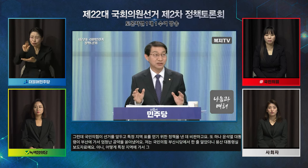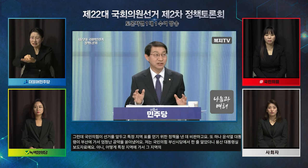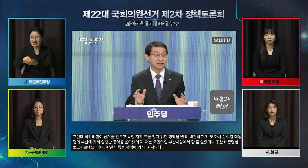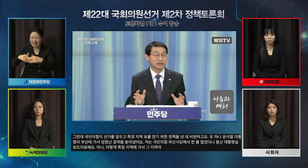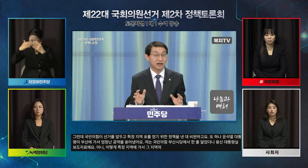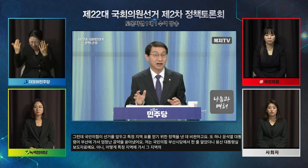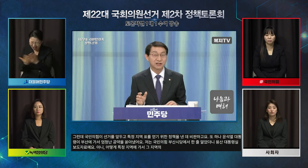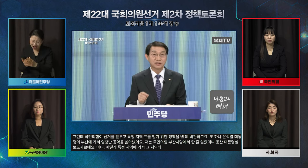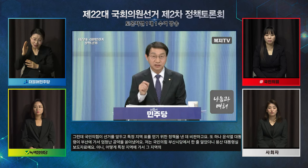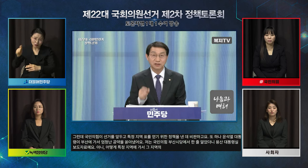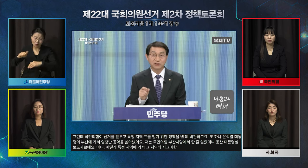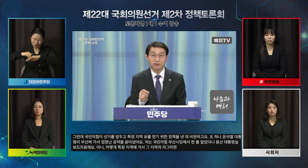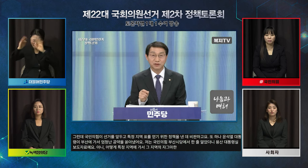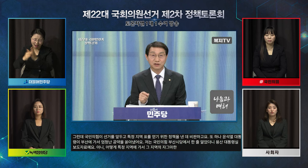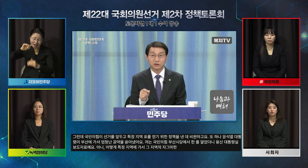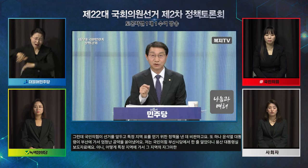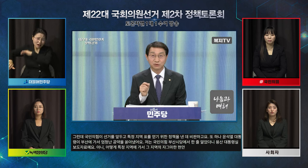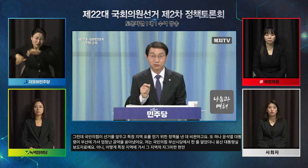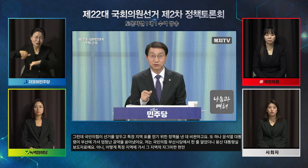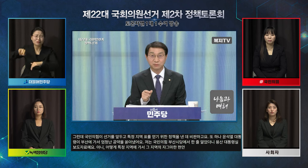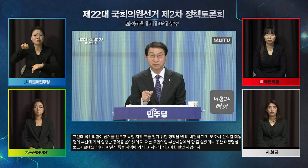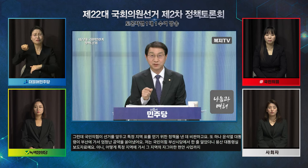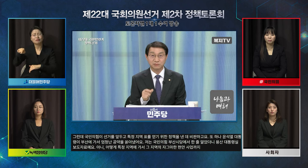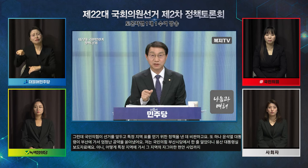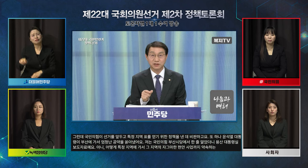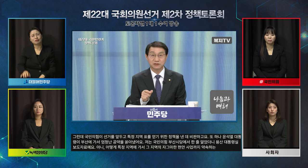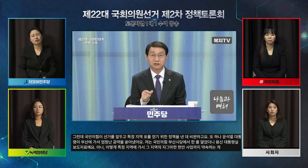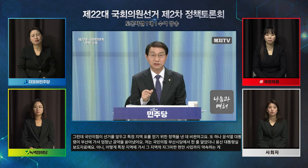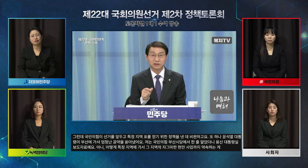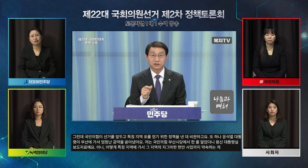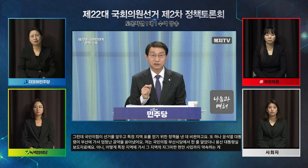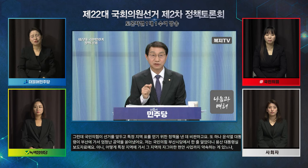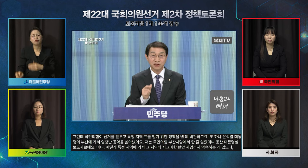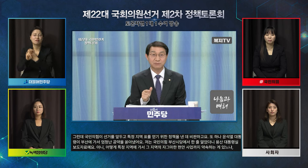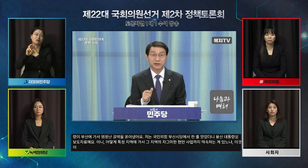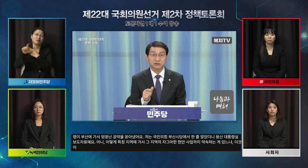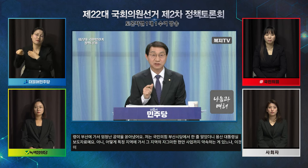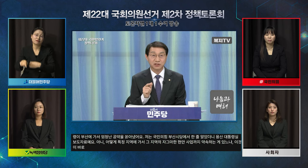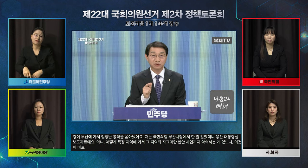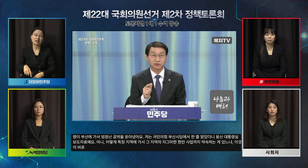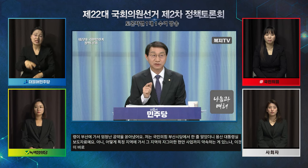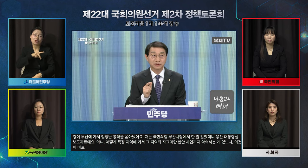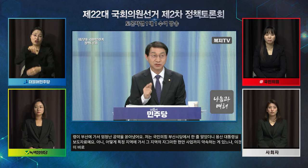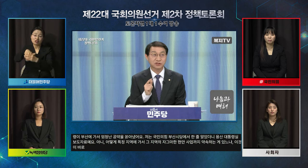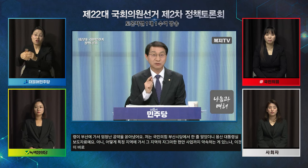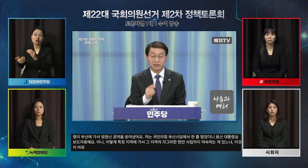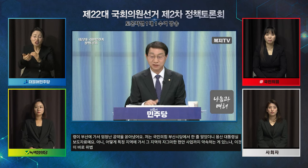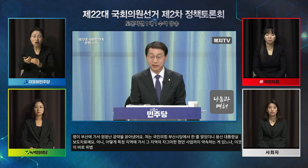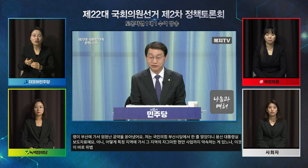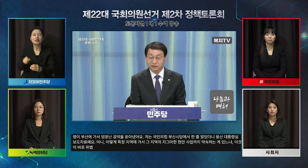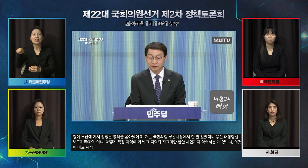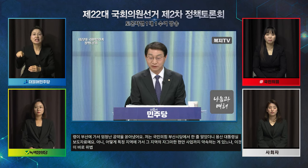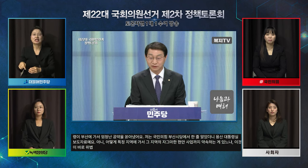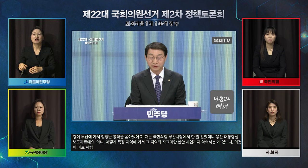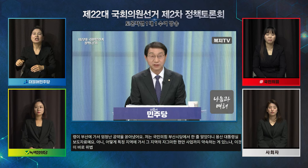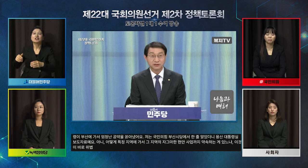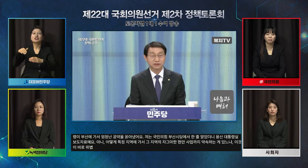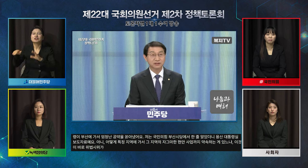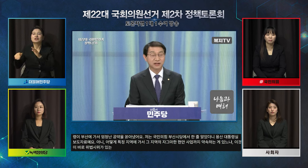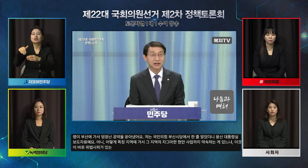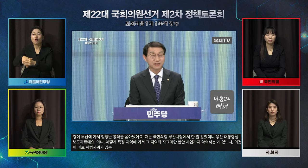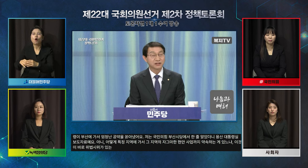대통령이 약속하는 게 있느냐. 이거야말로 위법 시비가 있는 선거 캠페인을 대통령이 직접 나서서 하는 거예요.